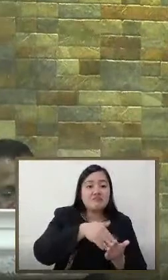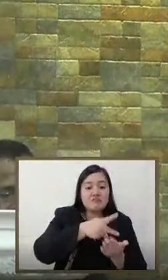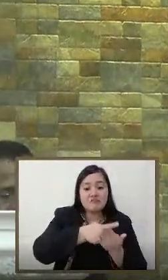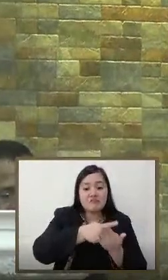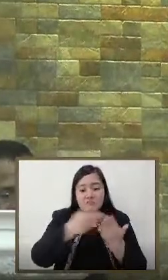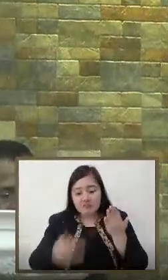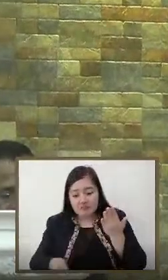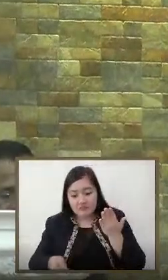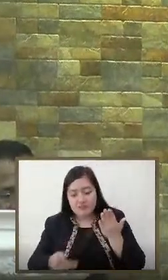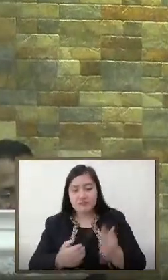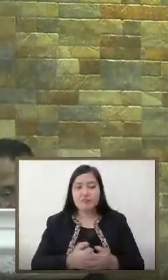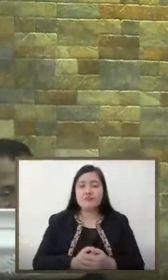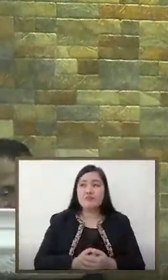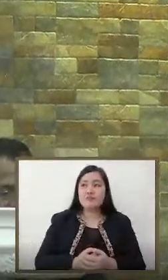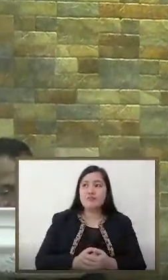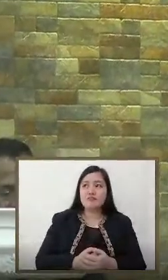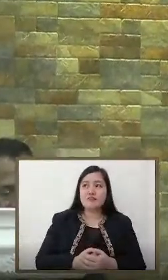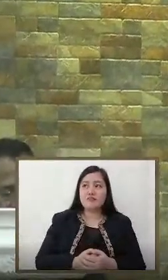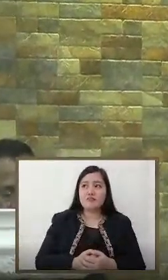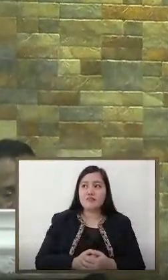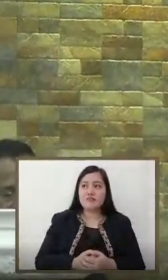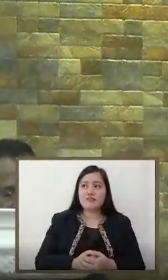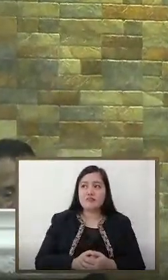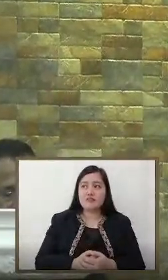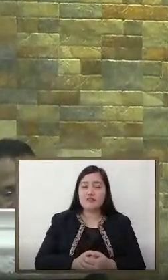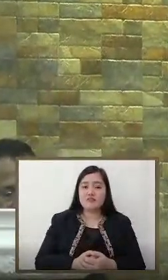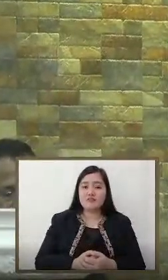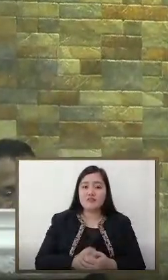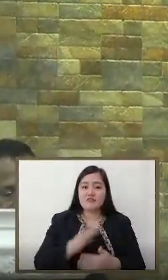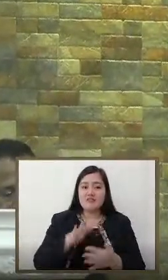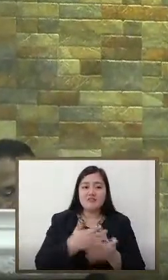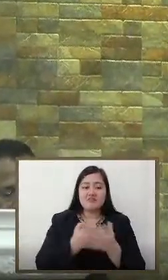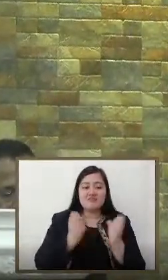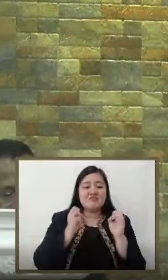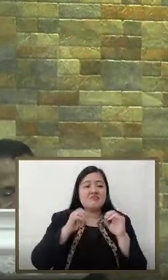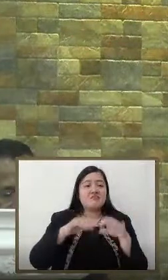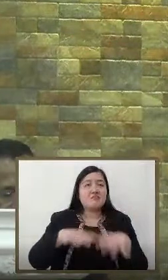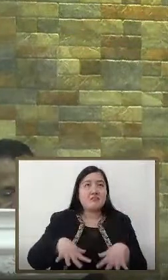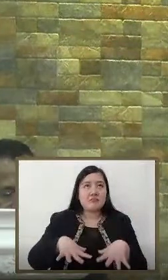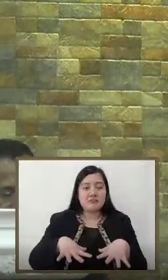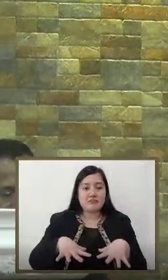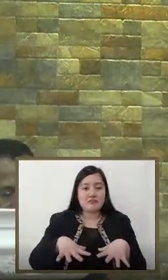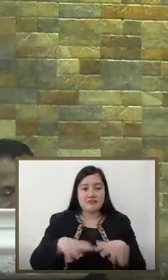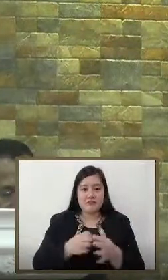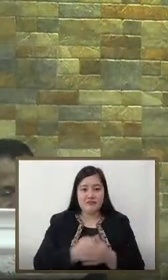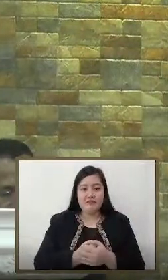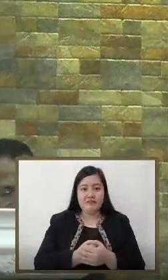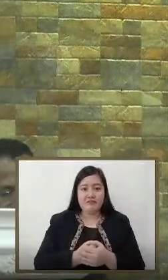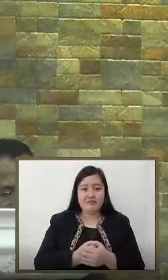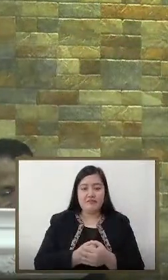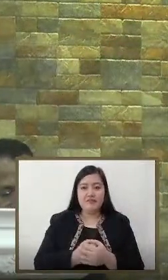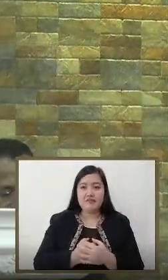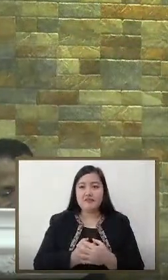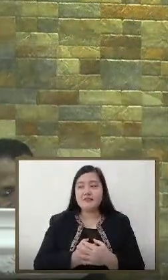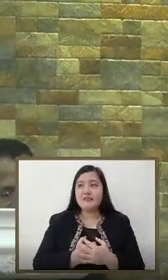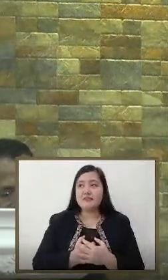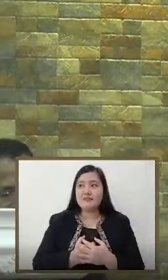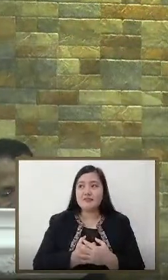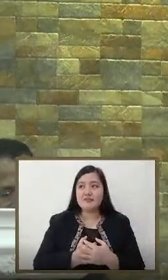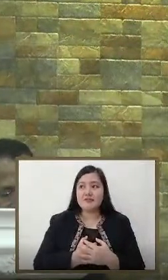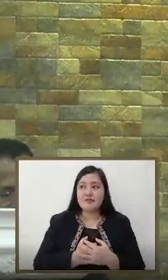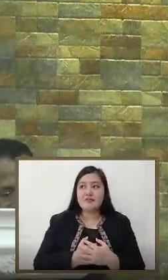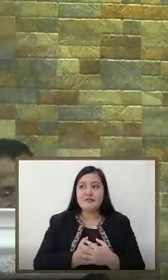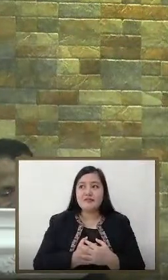para kang 911, zoom. Diba? Diba pag nung binomba yung 911 na